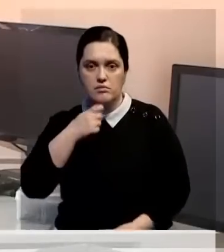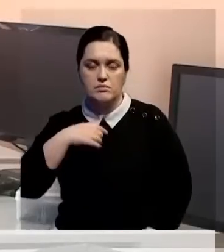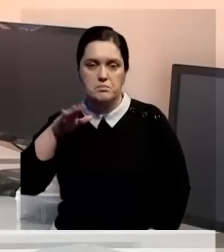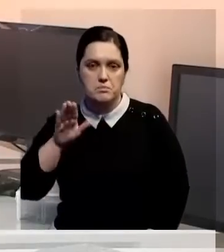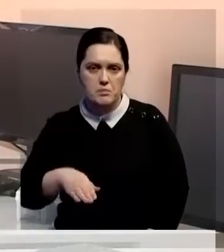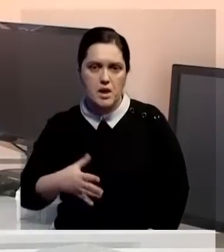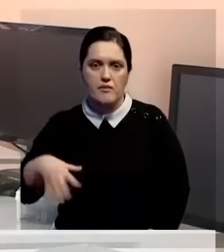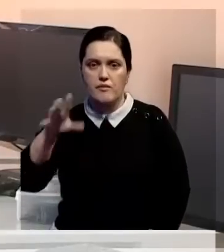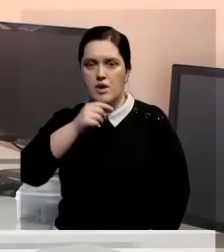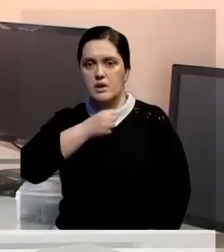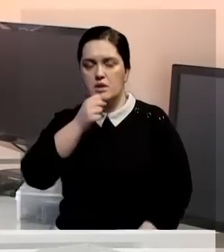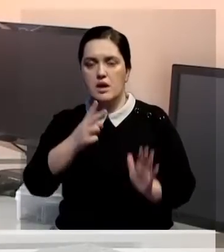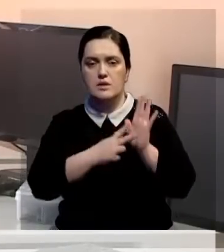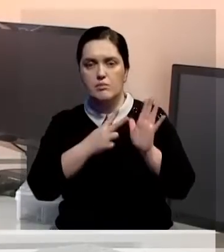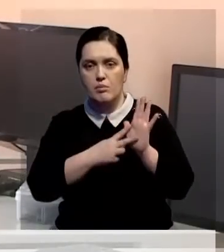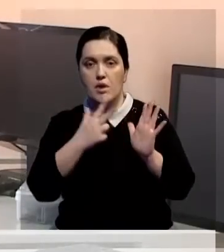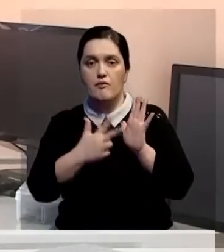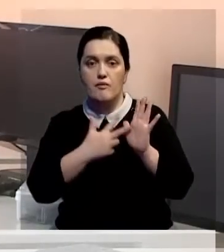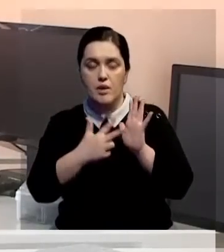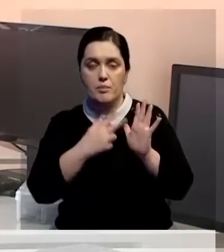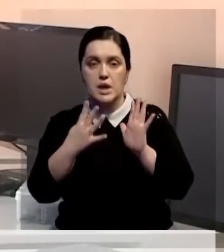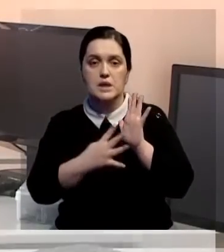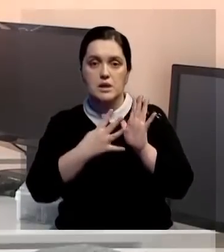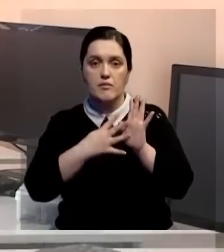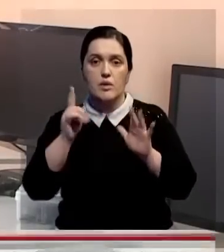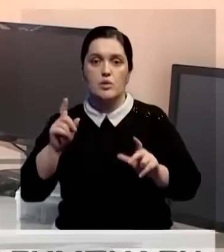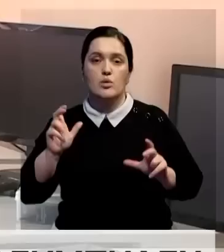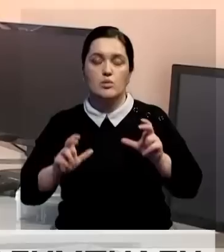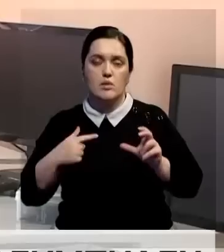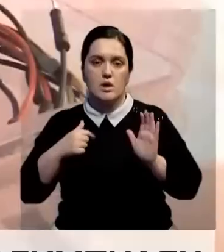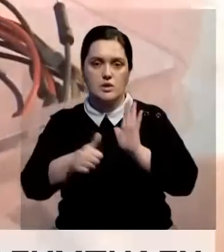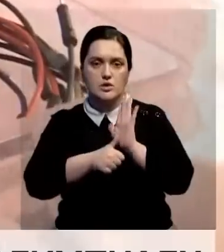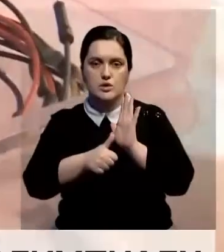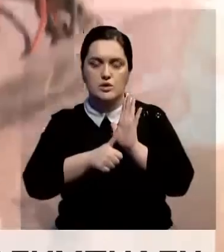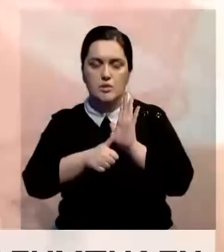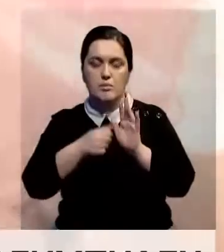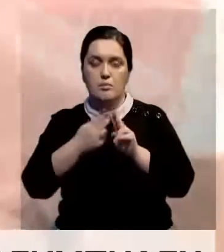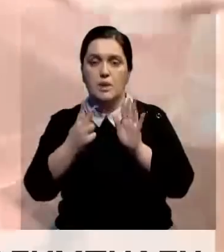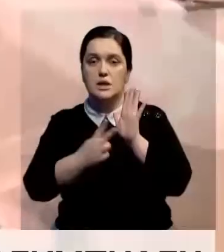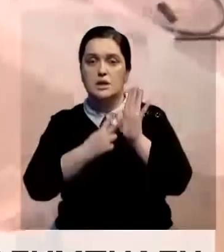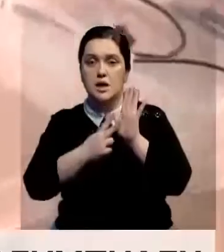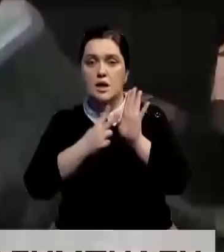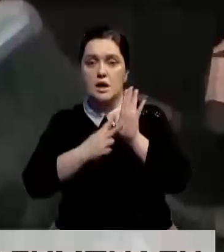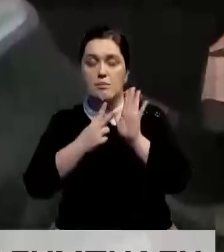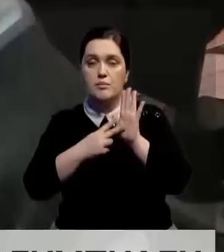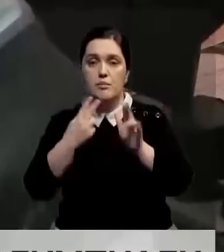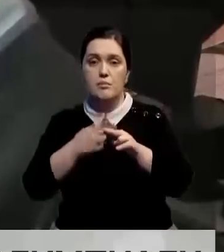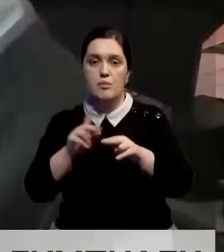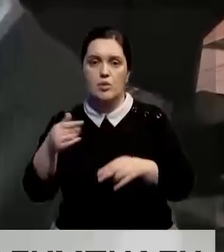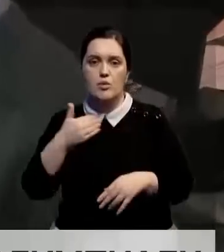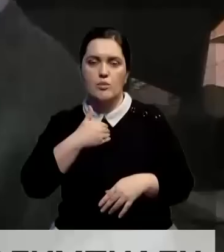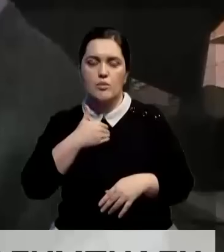были уже седьмые, восьмые, девятые, даже университет, а я в 6 классе. К 7 классу Иван Гребенщиков